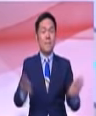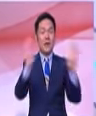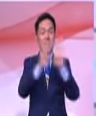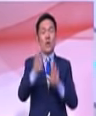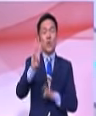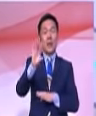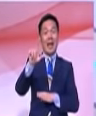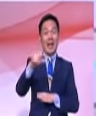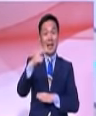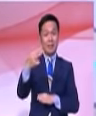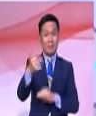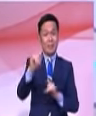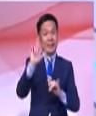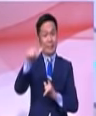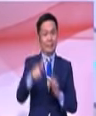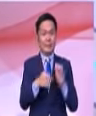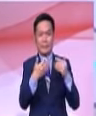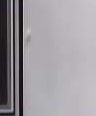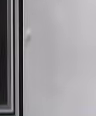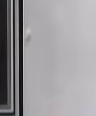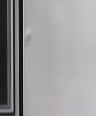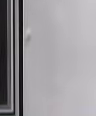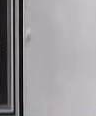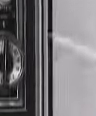kembali selepas ini.